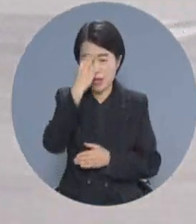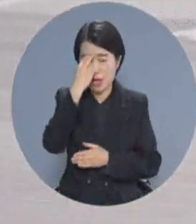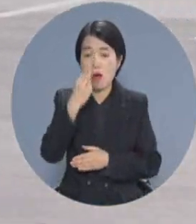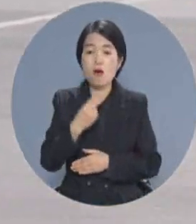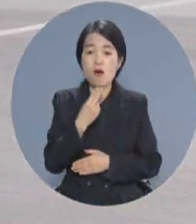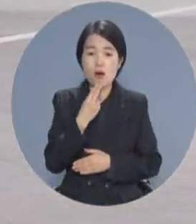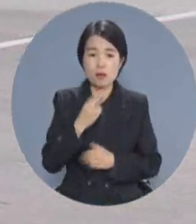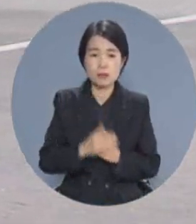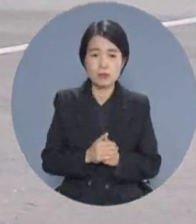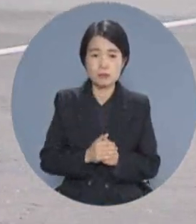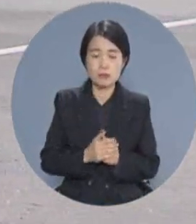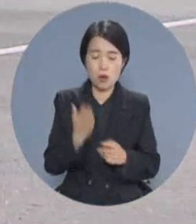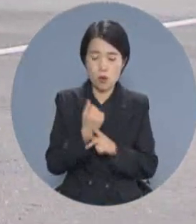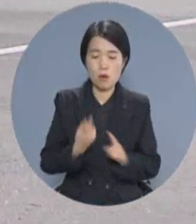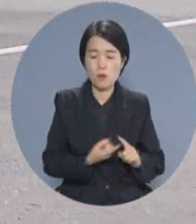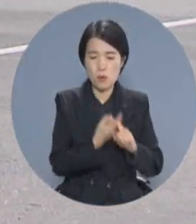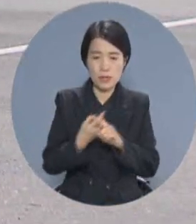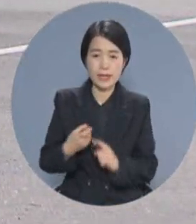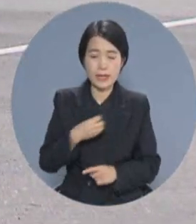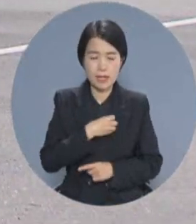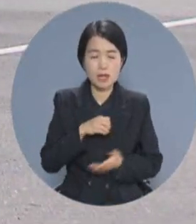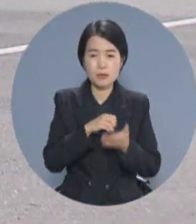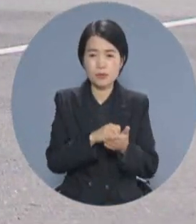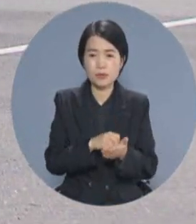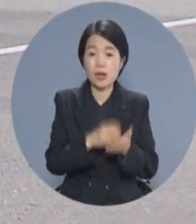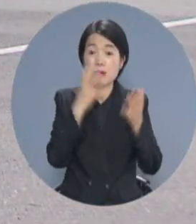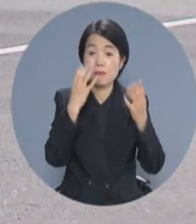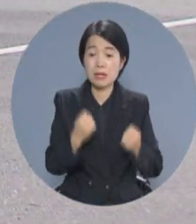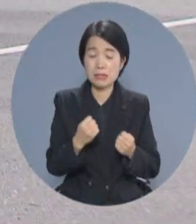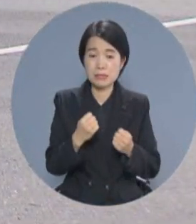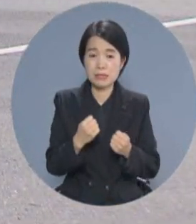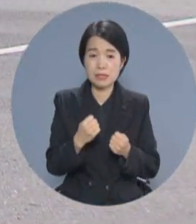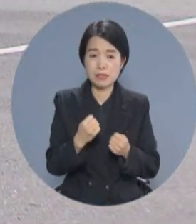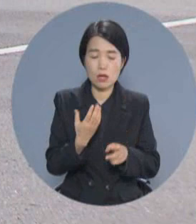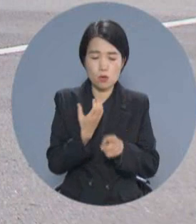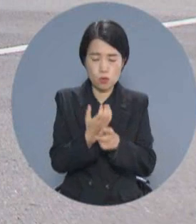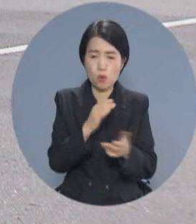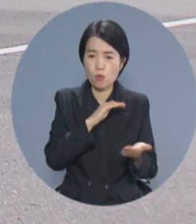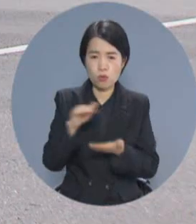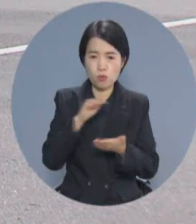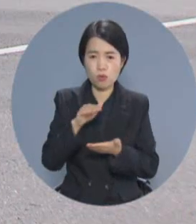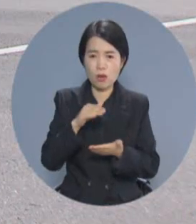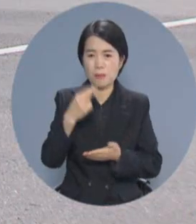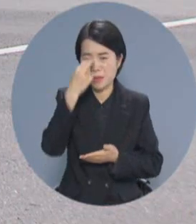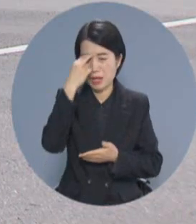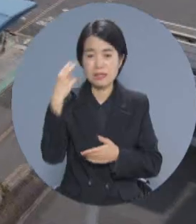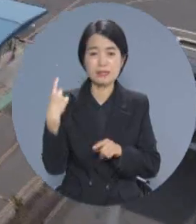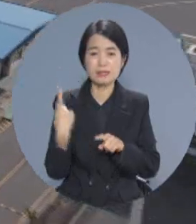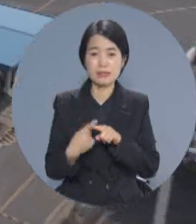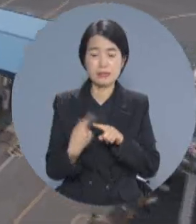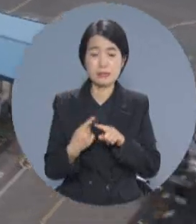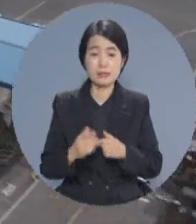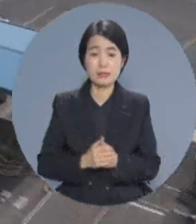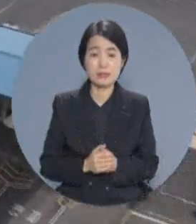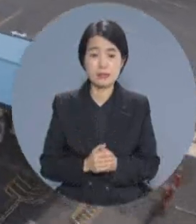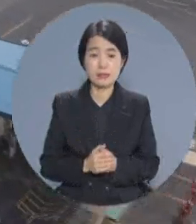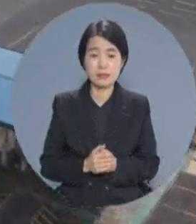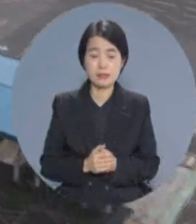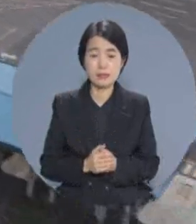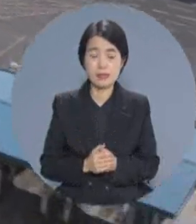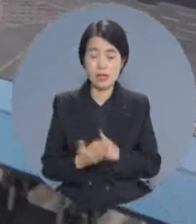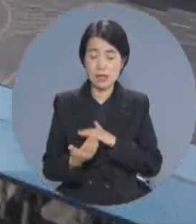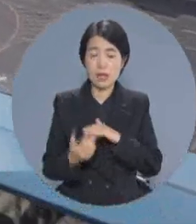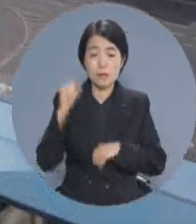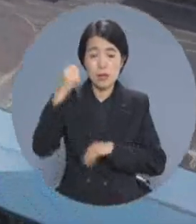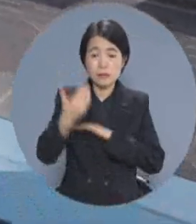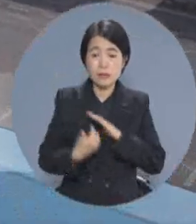아니지만 화물연대 조합원 가입 비율이 높다 보니 육로를 통한 운송은 거의 막힌 상황입니다. 파업 전 물량을 미리